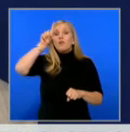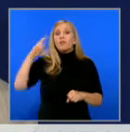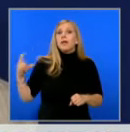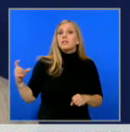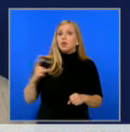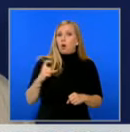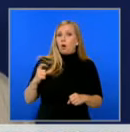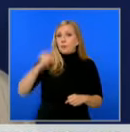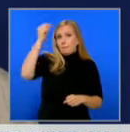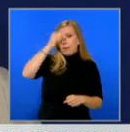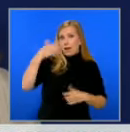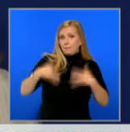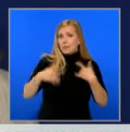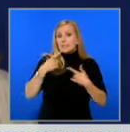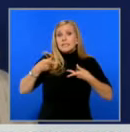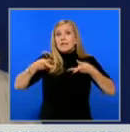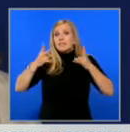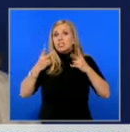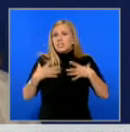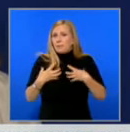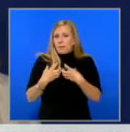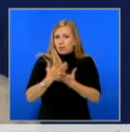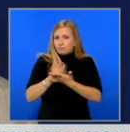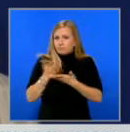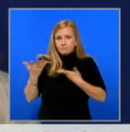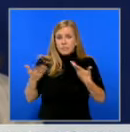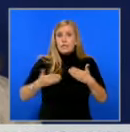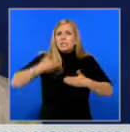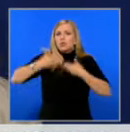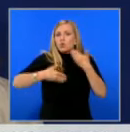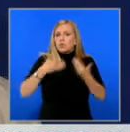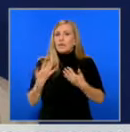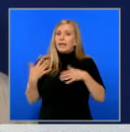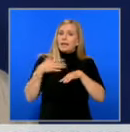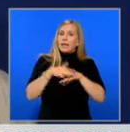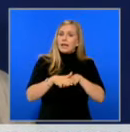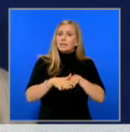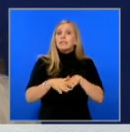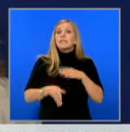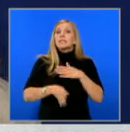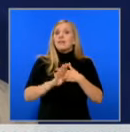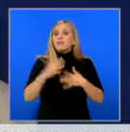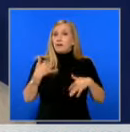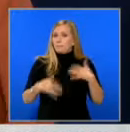разрешат напрежението помежду си и да ускорят процеса на интеграция на северна македония